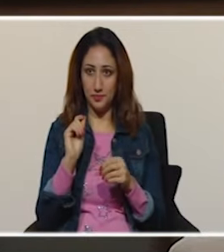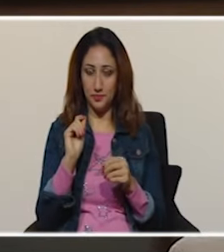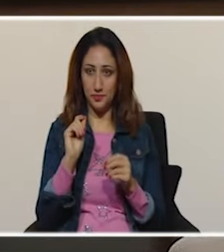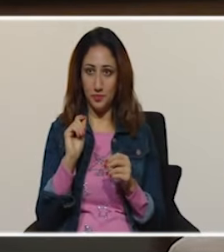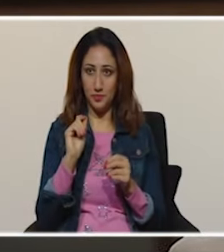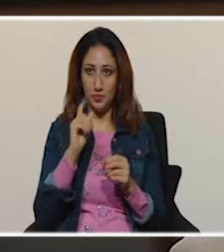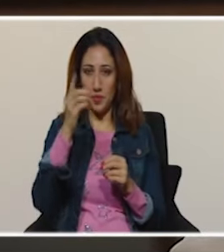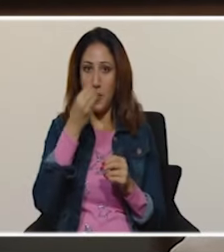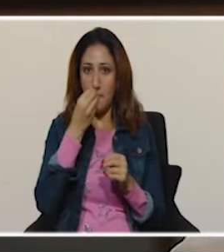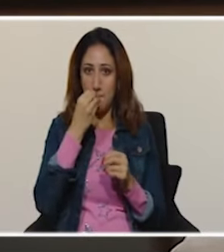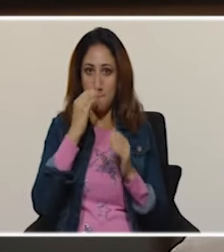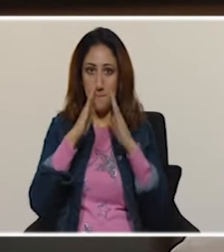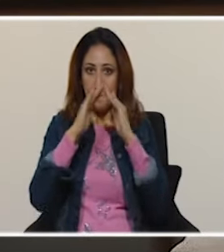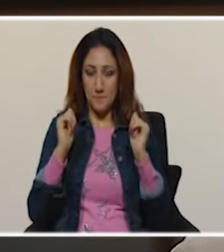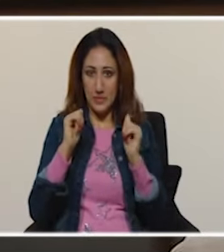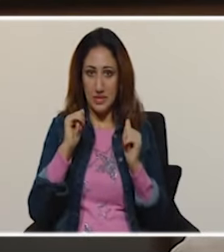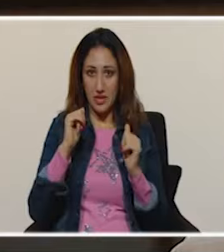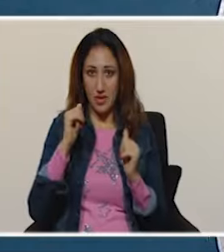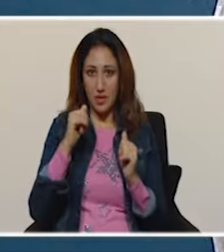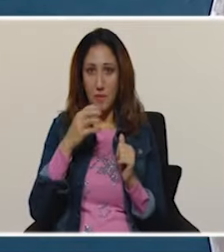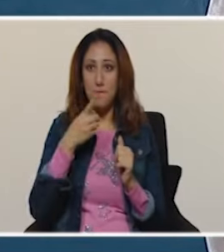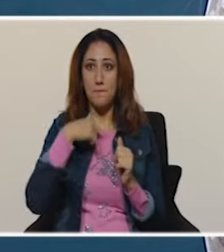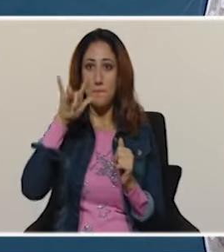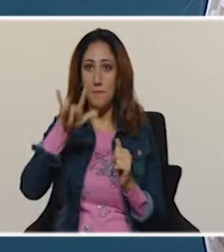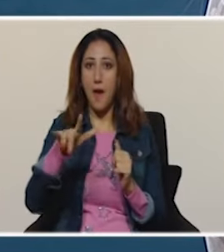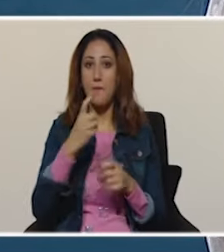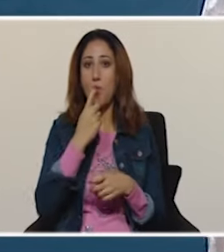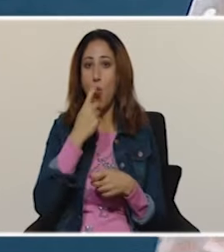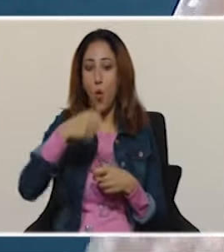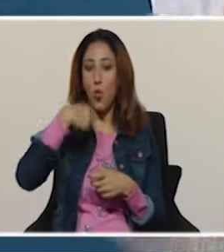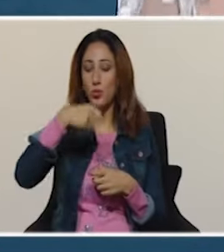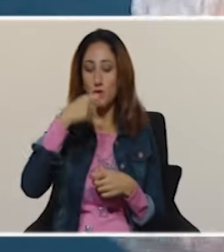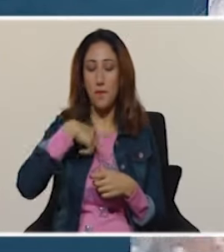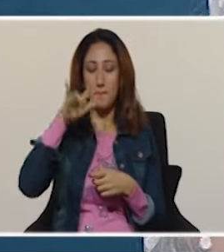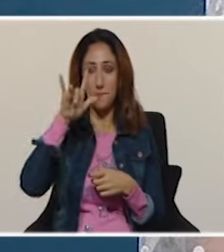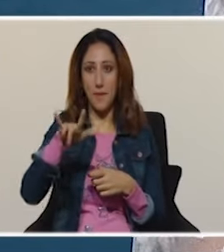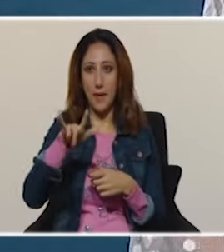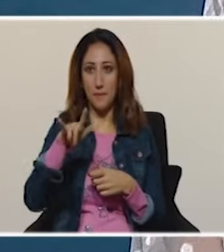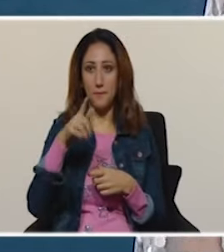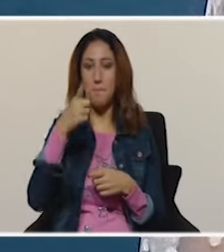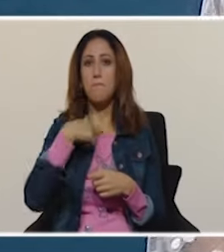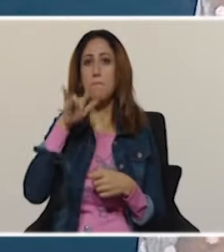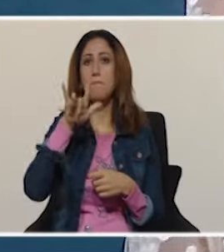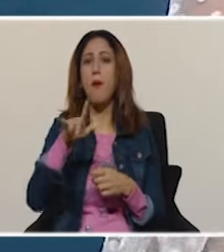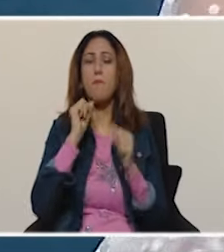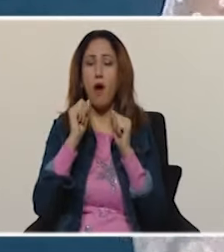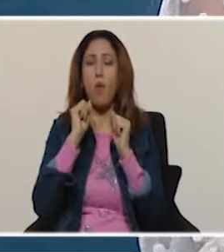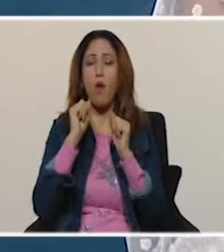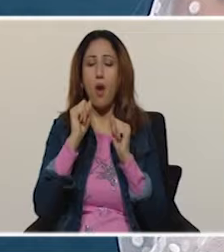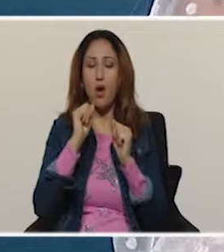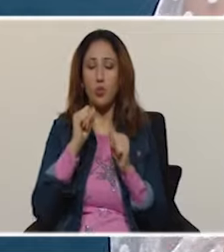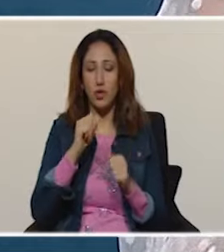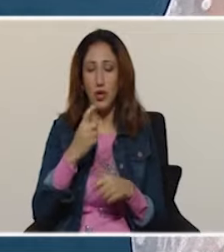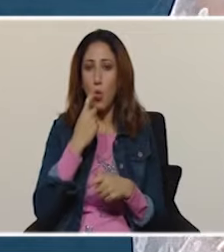الاكلة المصرية اللي كنتي مش ممكن تقدري تقاوميها ابدا؟ طبعا الكشري. لا انا ممكن احطه على شعري، احطه تحت عينيا، انتي سام، يعني بعشق